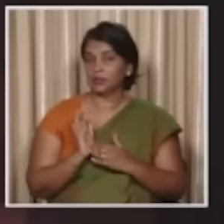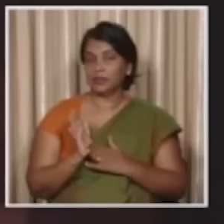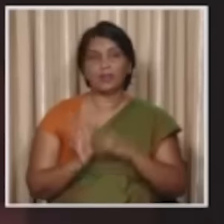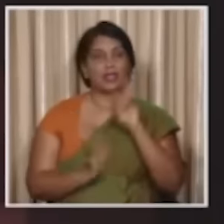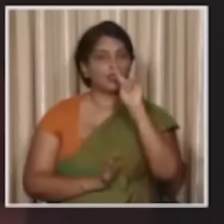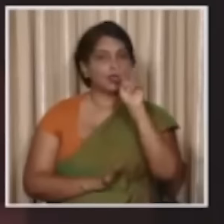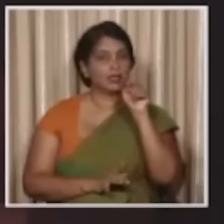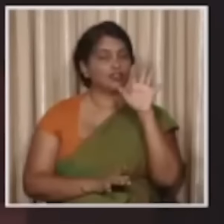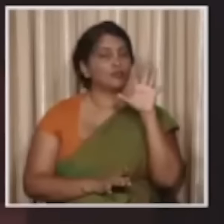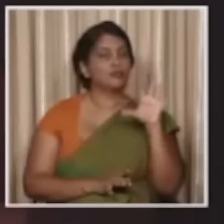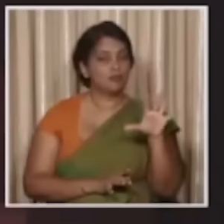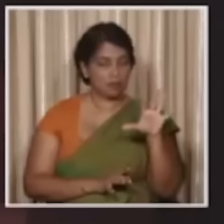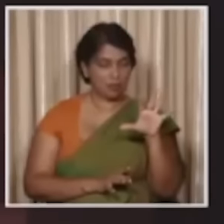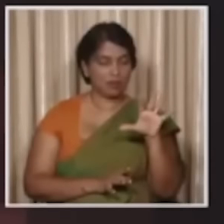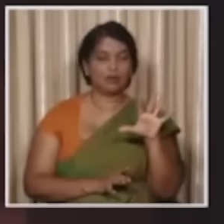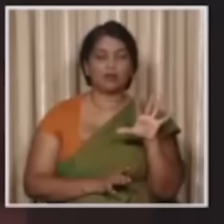2.5ක්